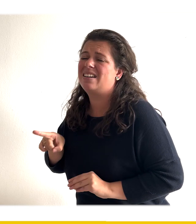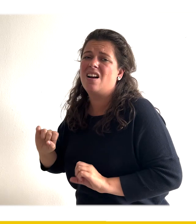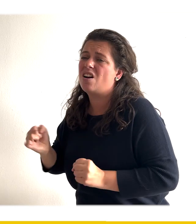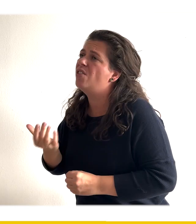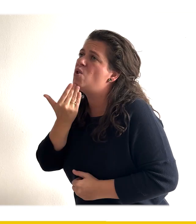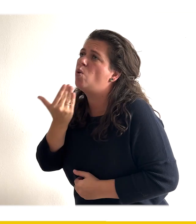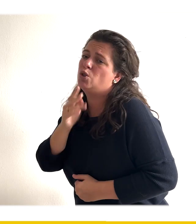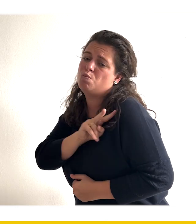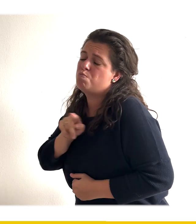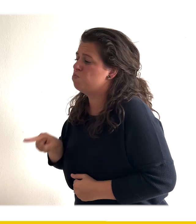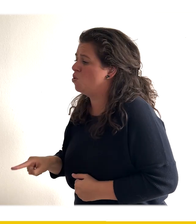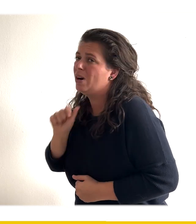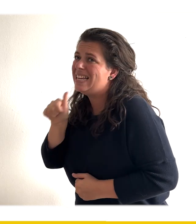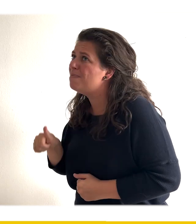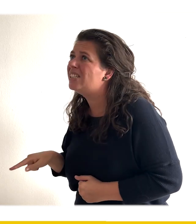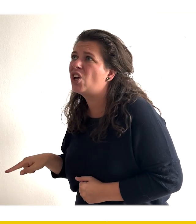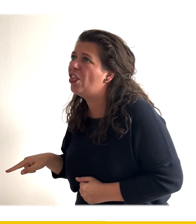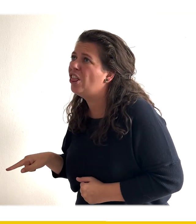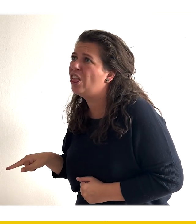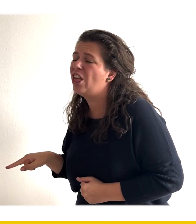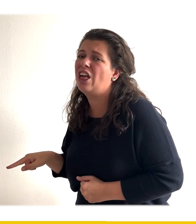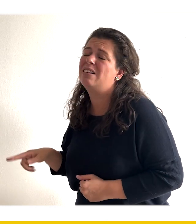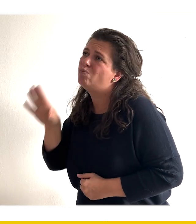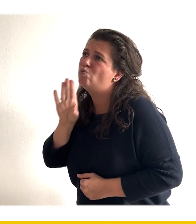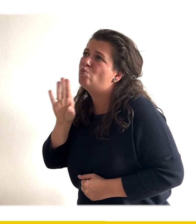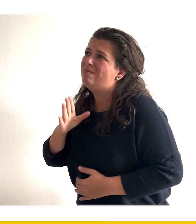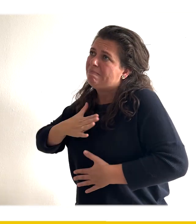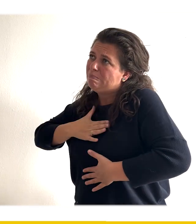Niet mijn broertje, nee mij.